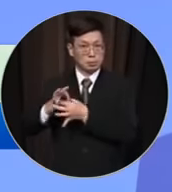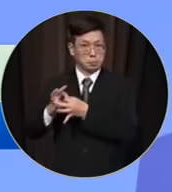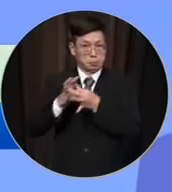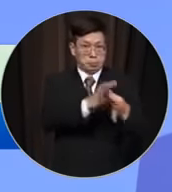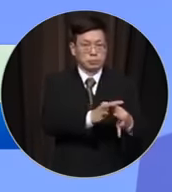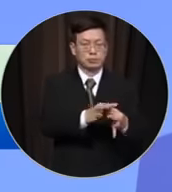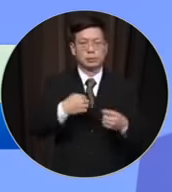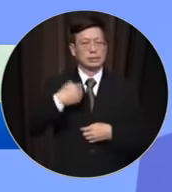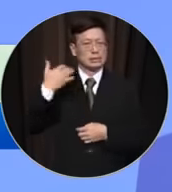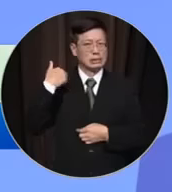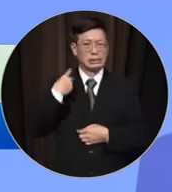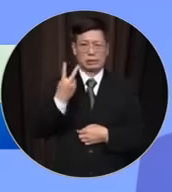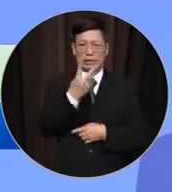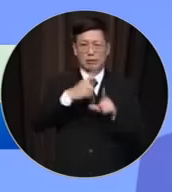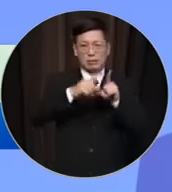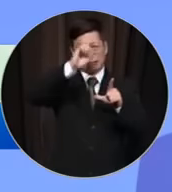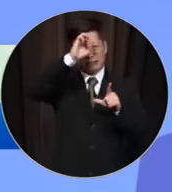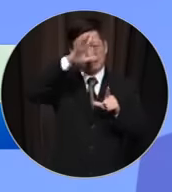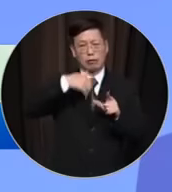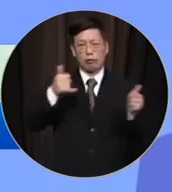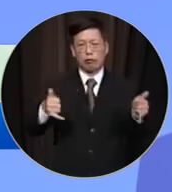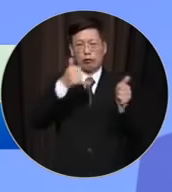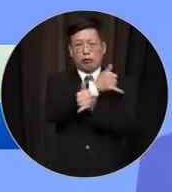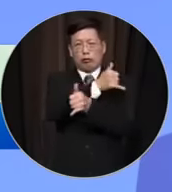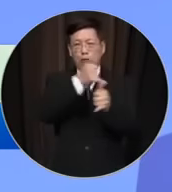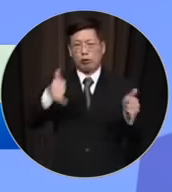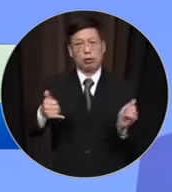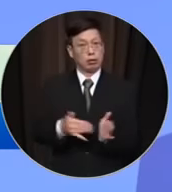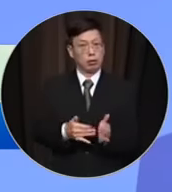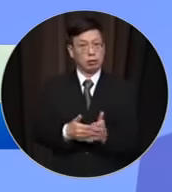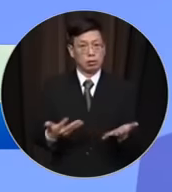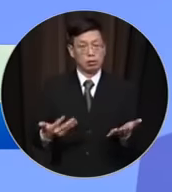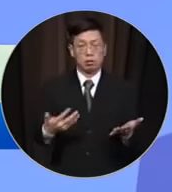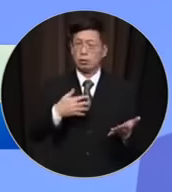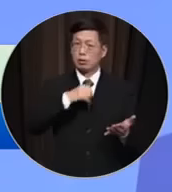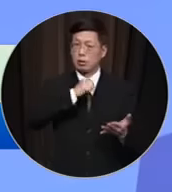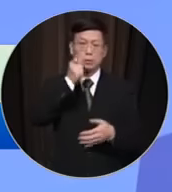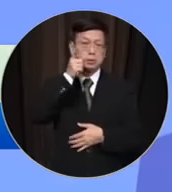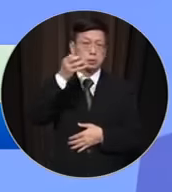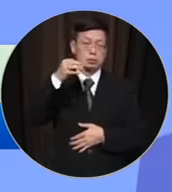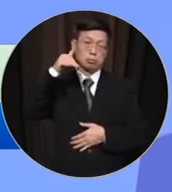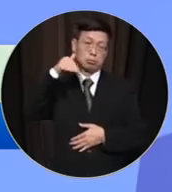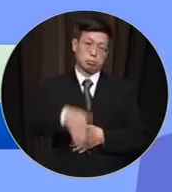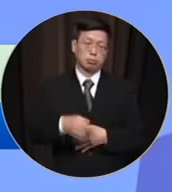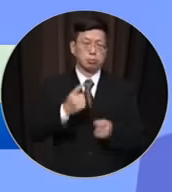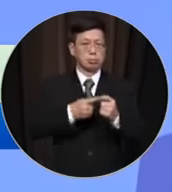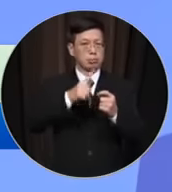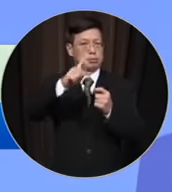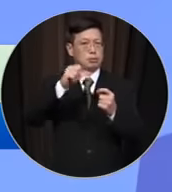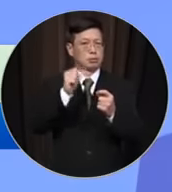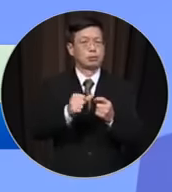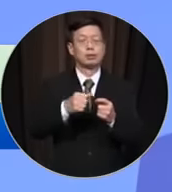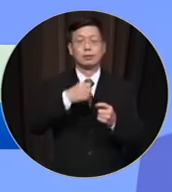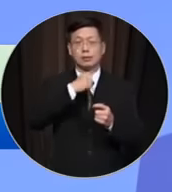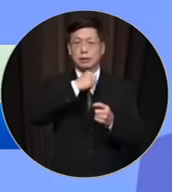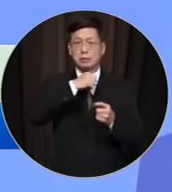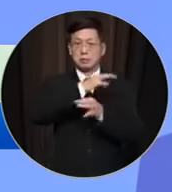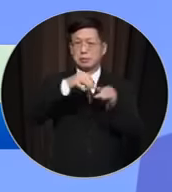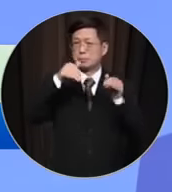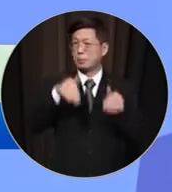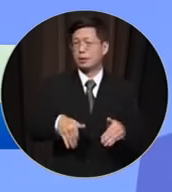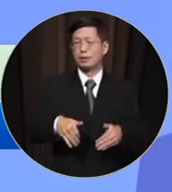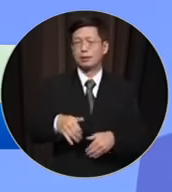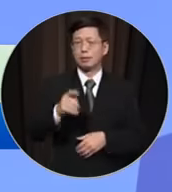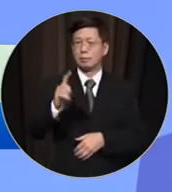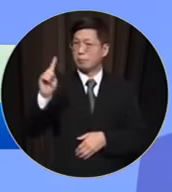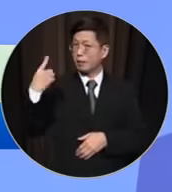了两大党轮流执政之后，台湾人薪资倒退15年，台湾经济萧条，就是